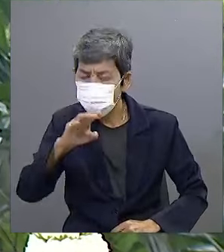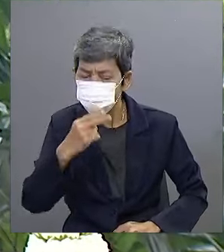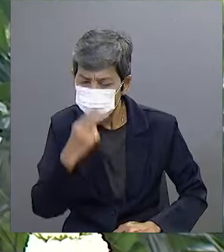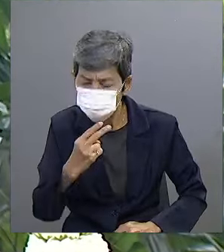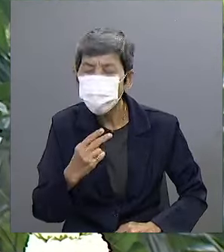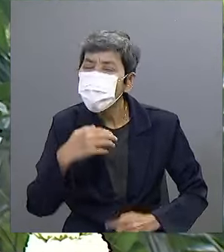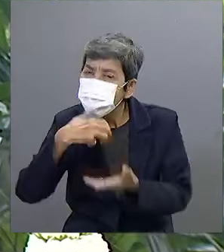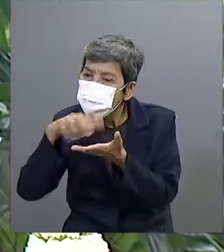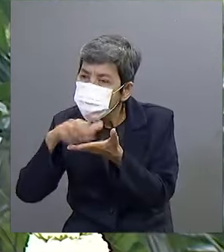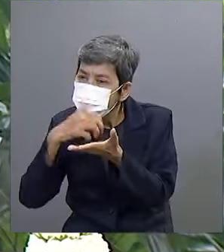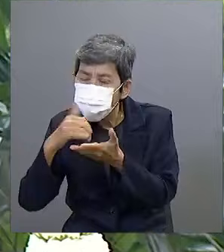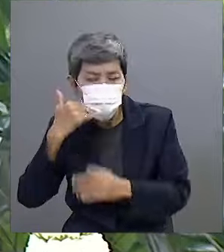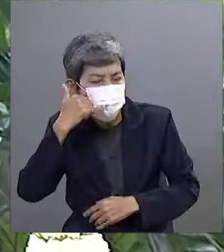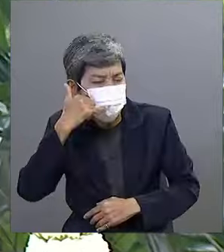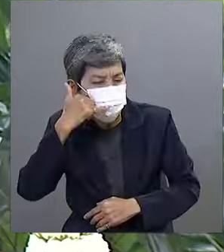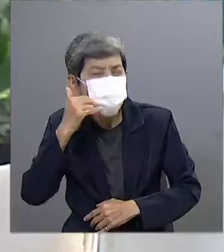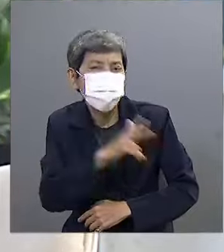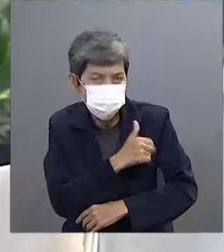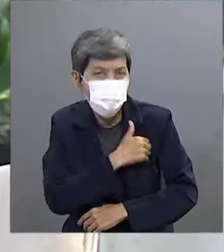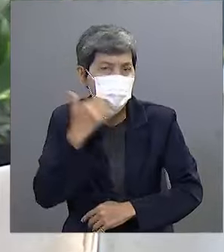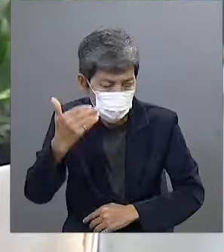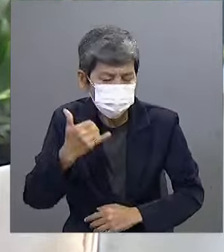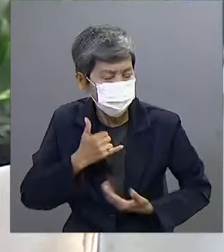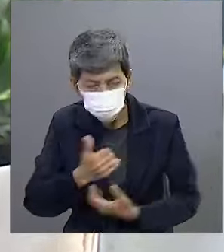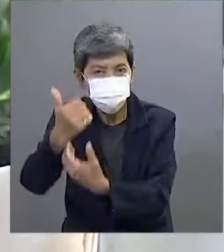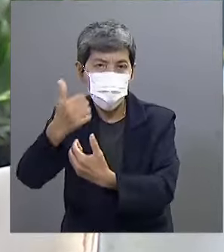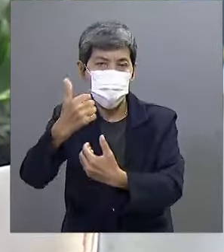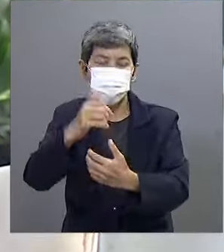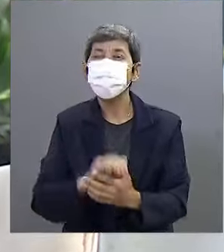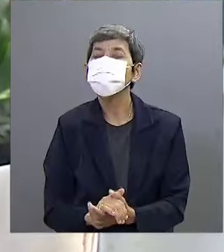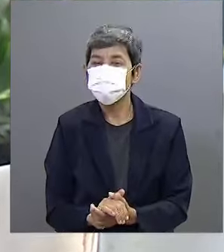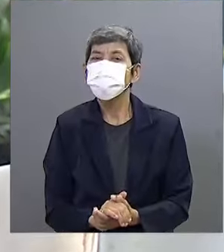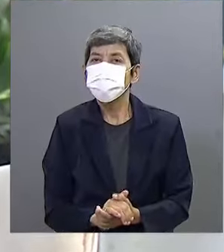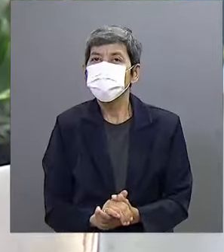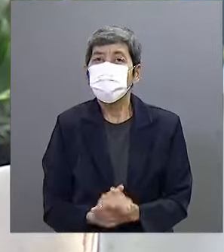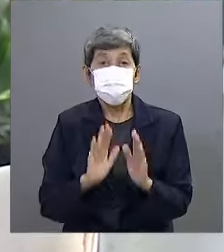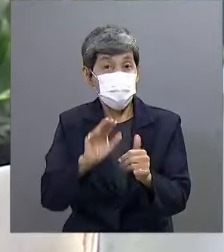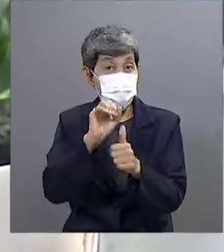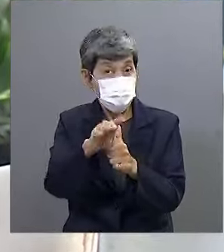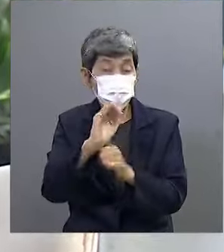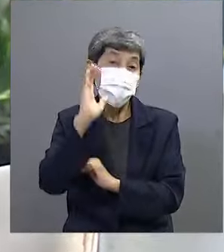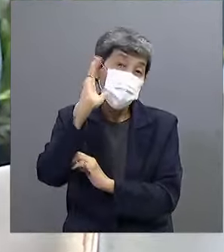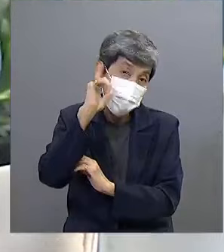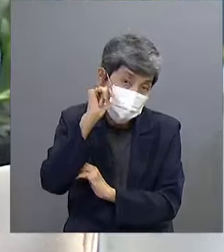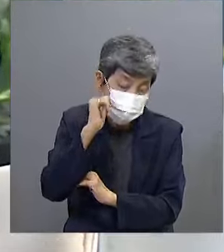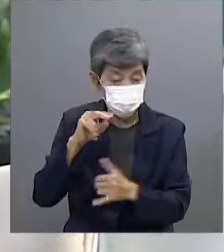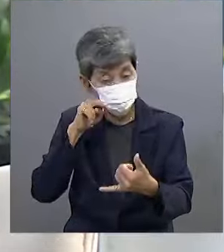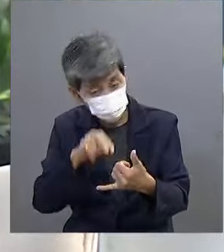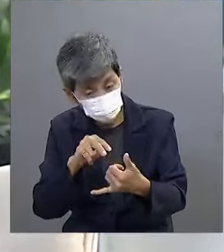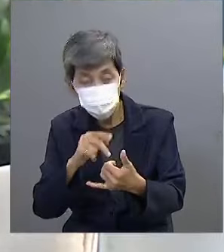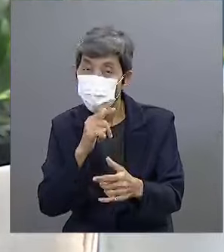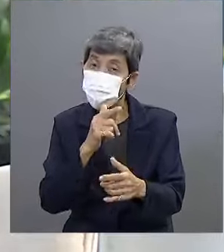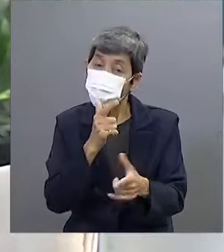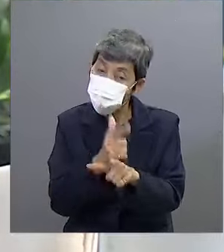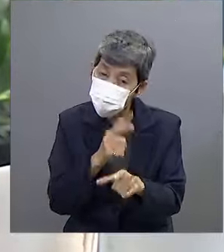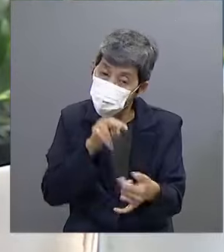จะมาถึงโรงพยาบาลค่ะ อ๋อค่ะเพราะฉะนั้นคุณหมอคะส่งท้ายนิดนึงค่ะฝากคำแนะนำถึงพ่อแม่ผู้ปกครองคนที่ต้องดูแลเด็กนะคะถึ